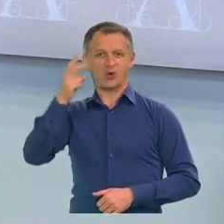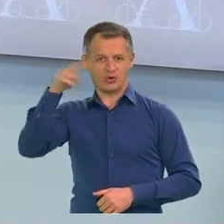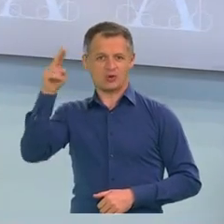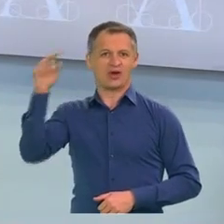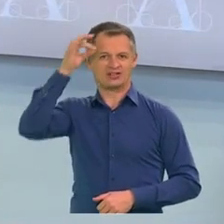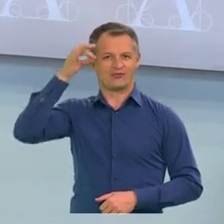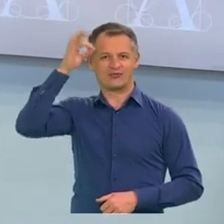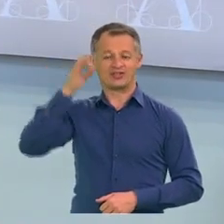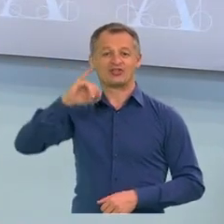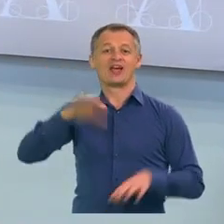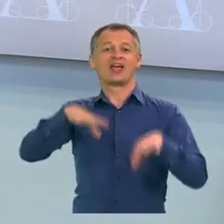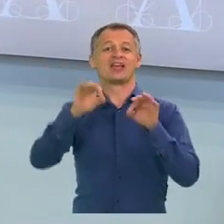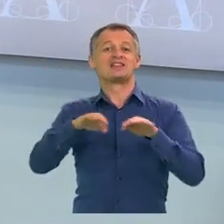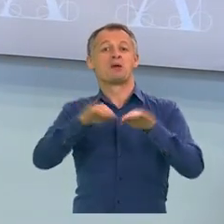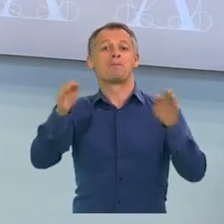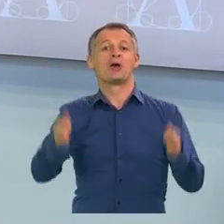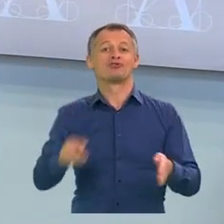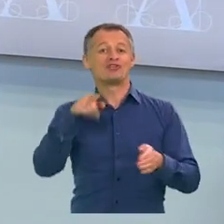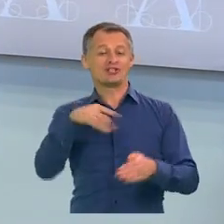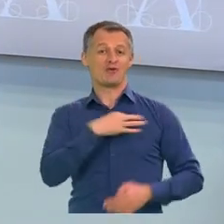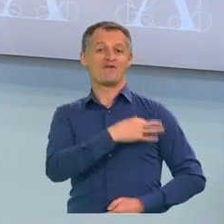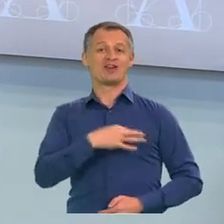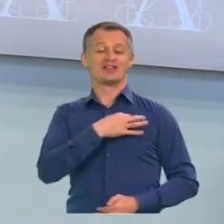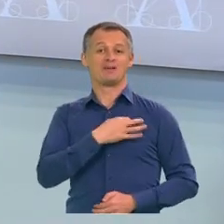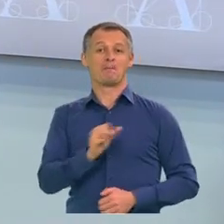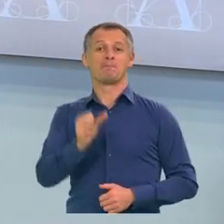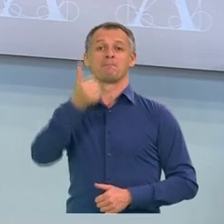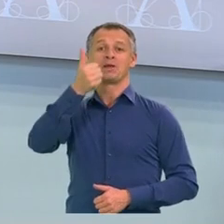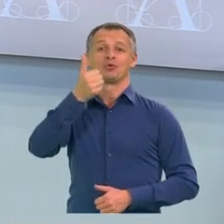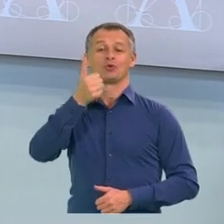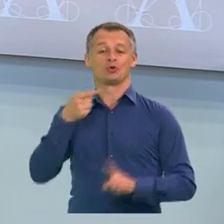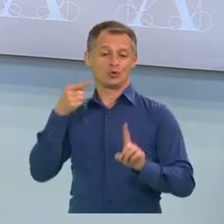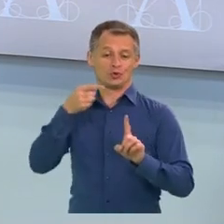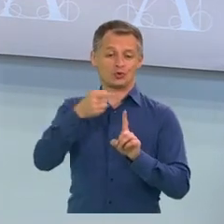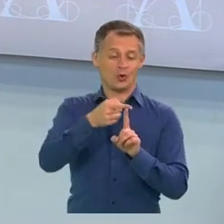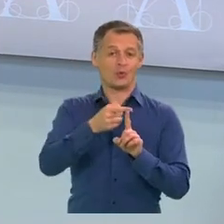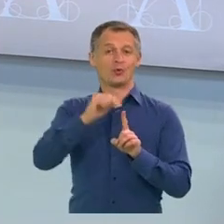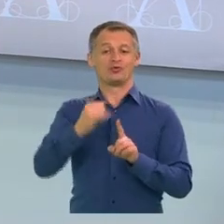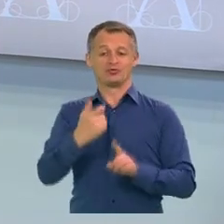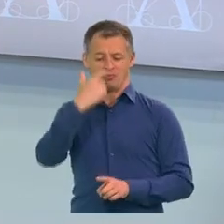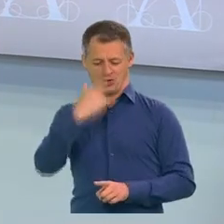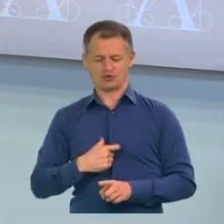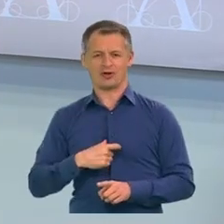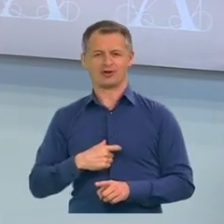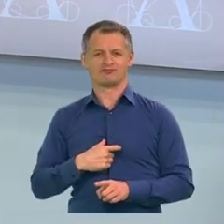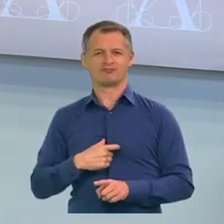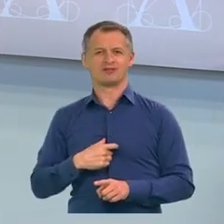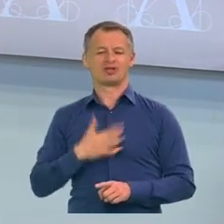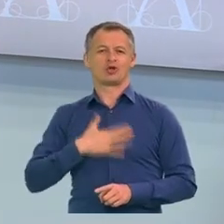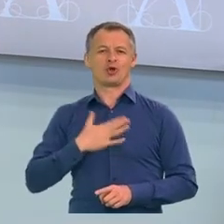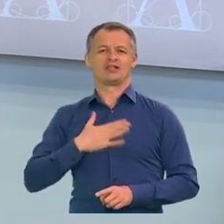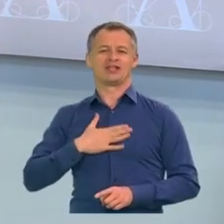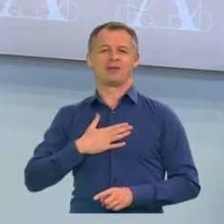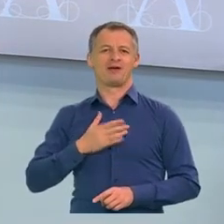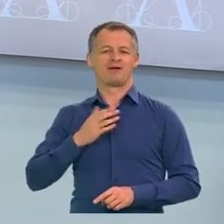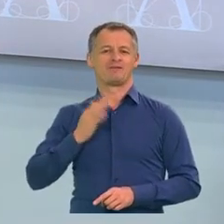și să vă găsiți pe băncile acestei universități, în primul rând, scopul și identitatea proprie care vă vor